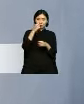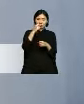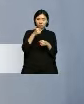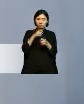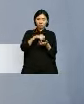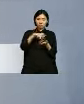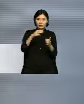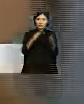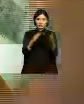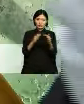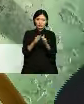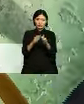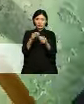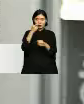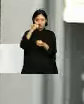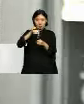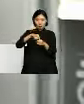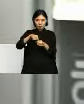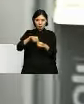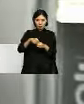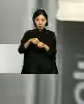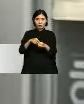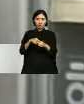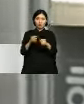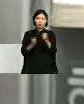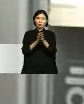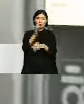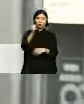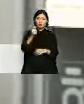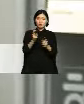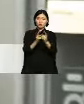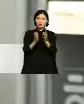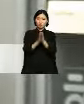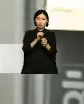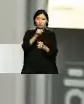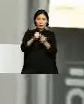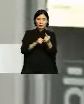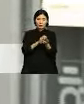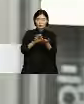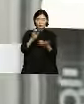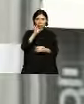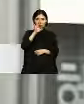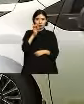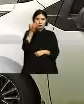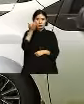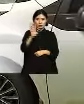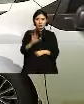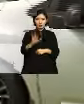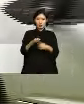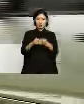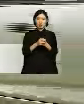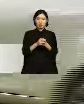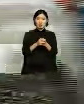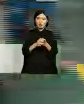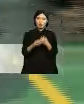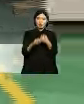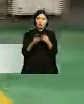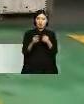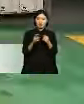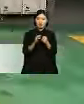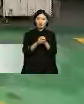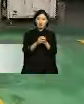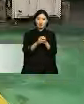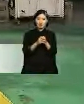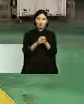있는데요. 네. 이들 중에서 이제 프랜차이즈 본사에서 직영하는 곳에서는 사용이 불가능하지만 네. 가맹점주들이 가맹을 하고